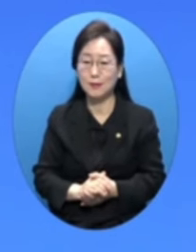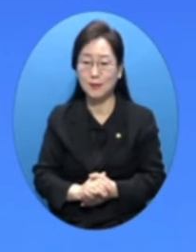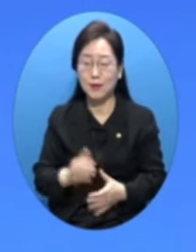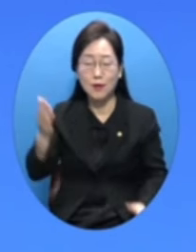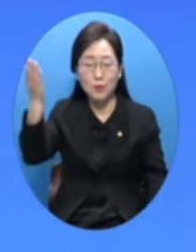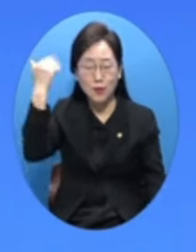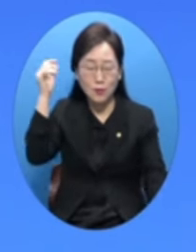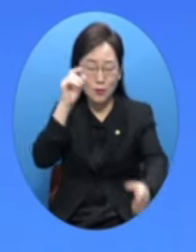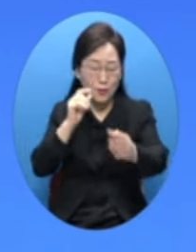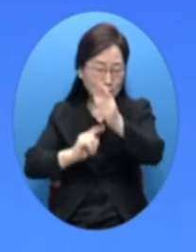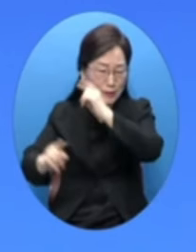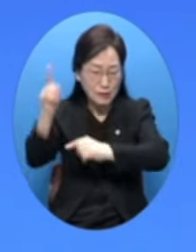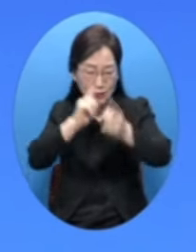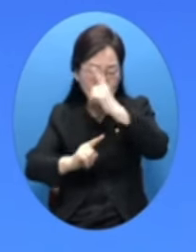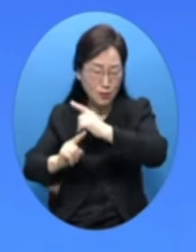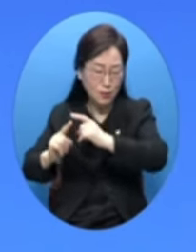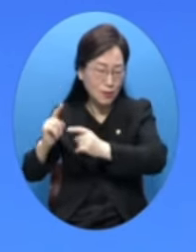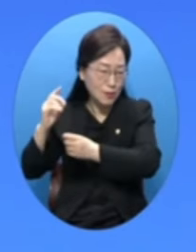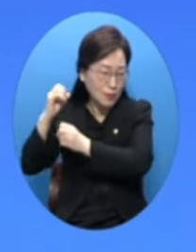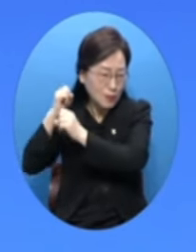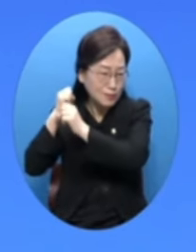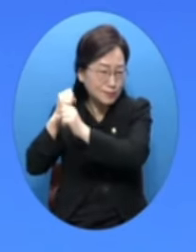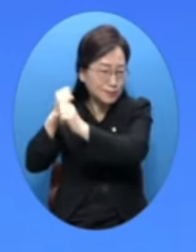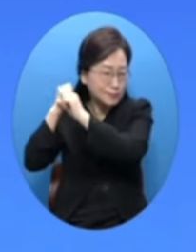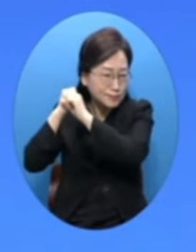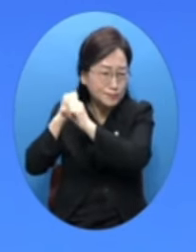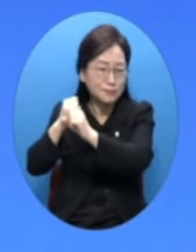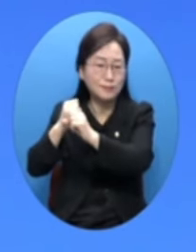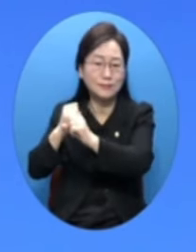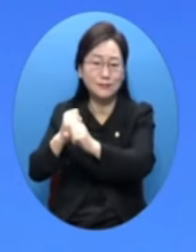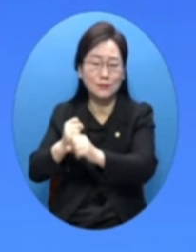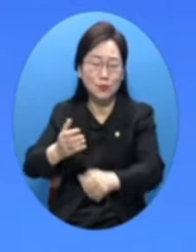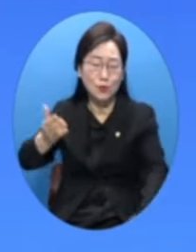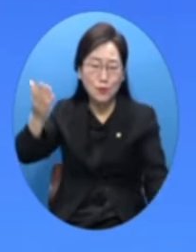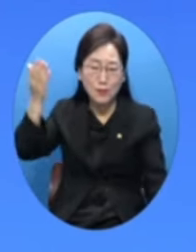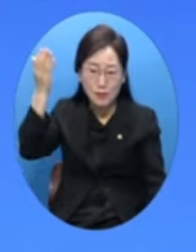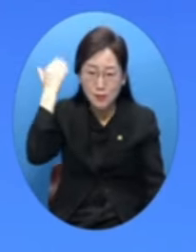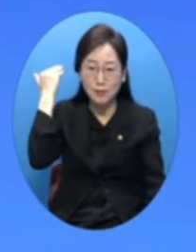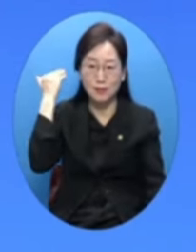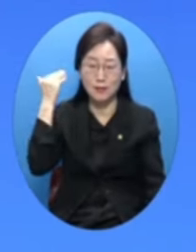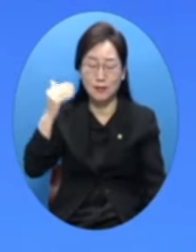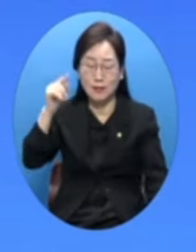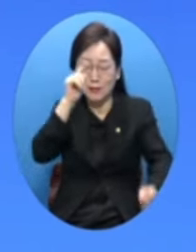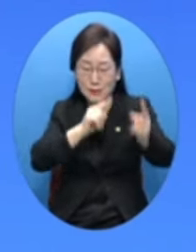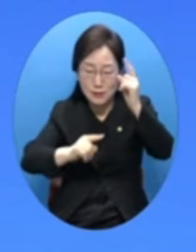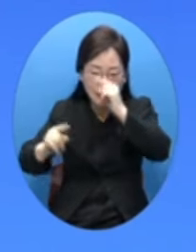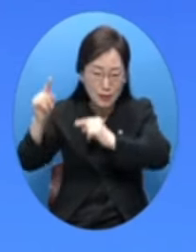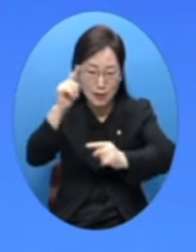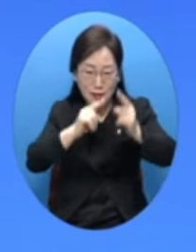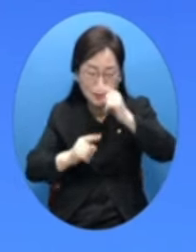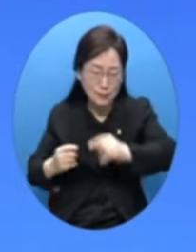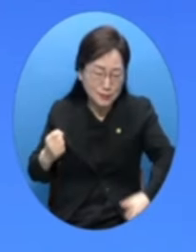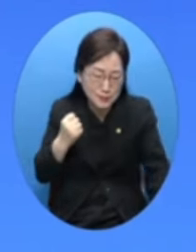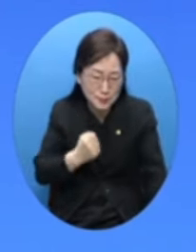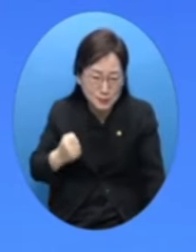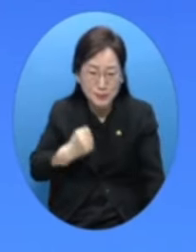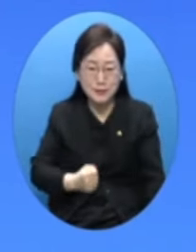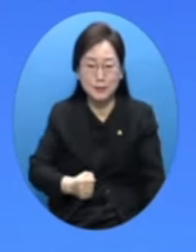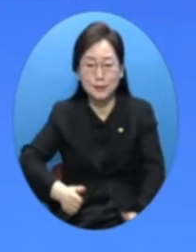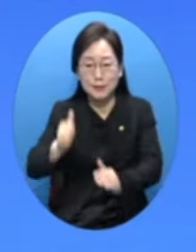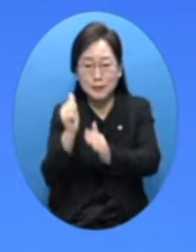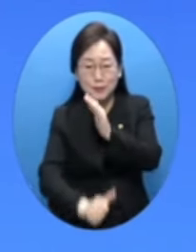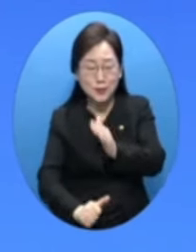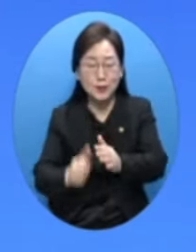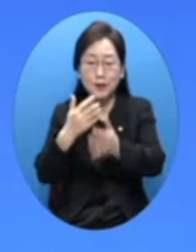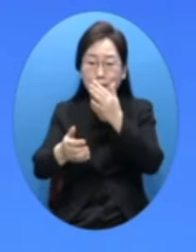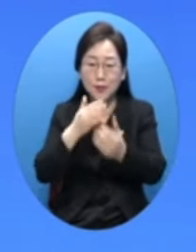과거의 상처에 사로잡혀서 늘 그 과거의 상처 속에서 실패의 경험 속에서